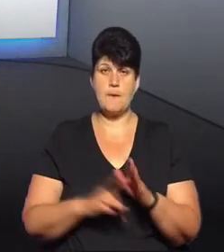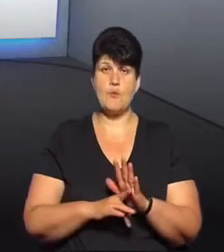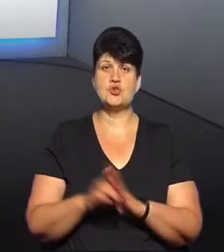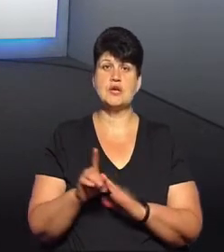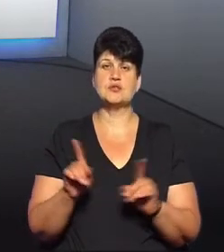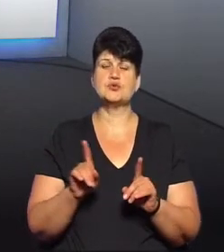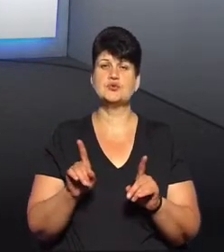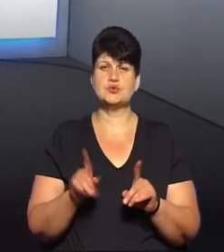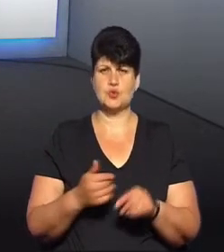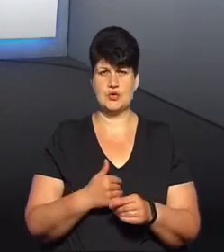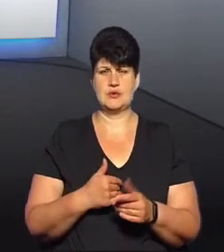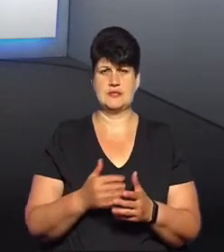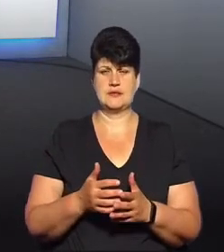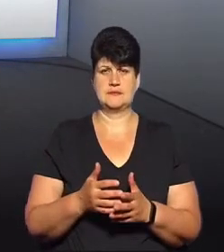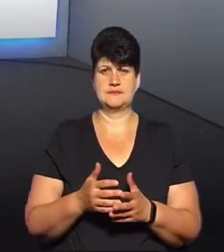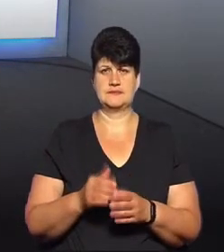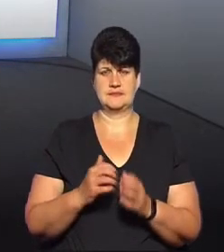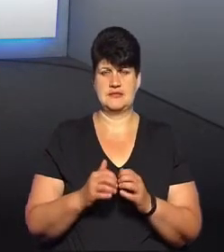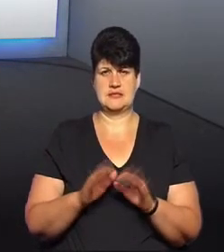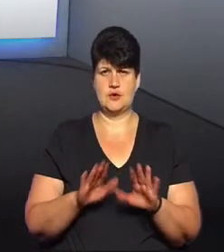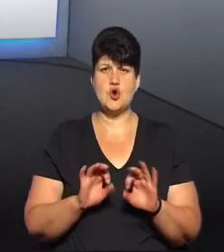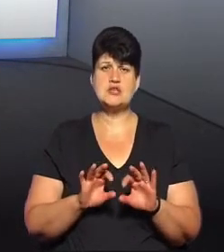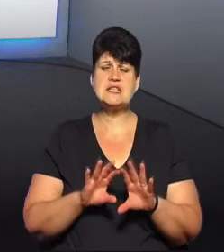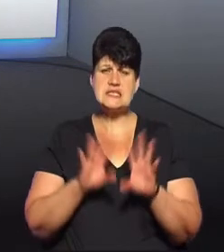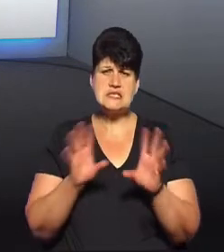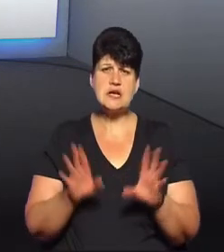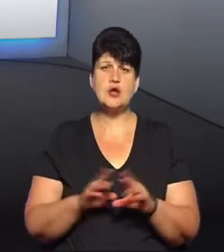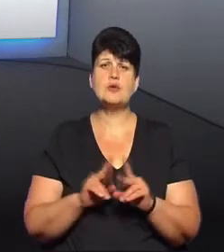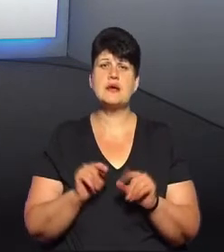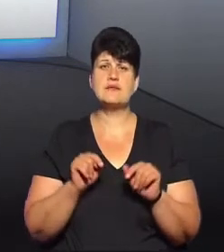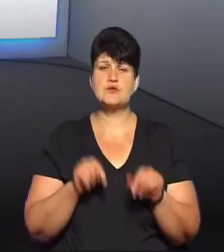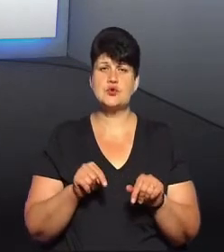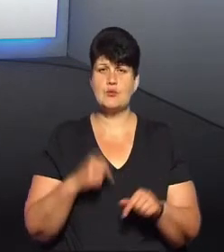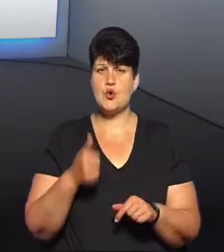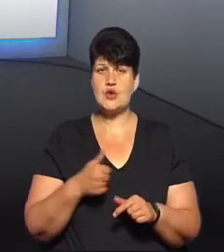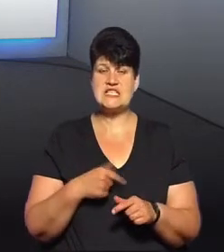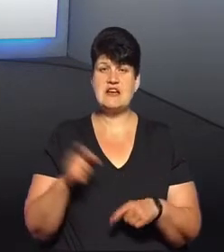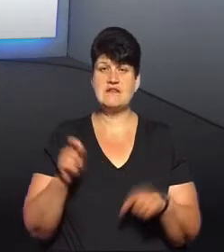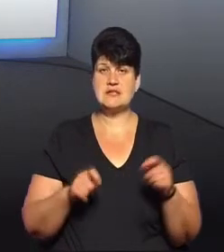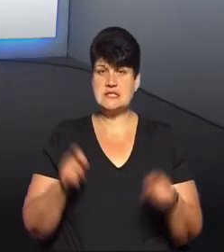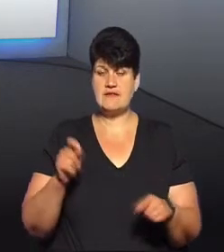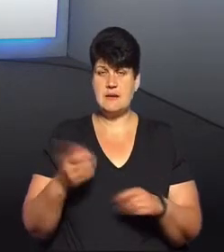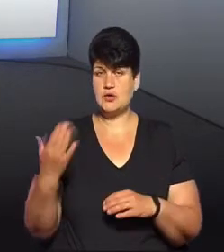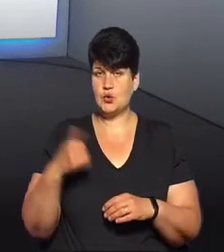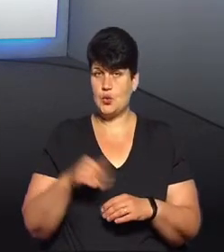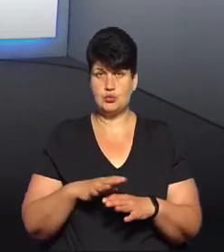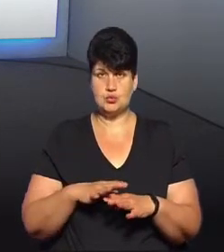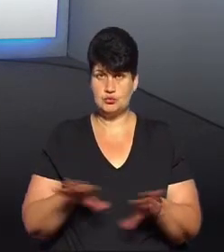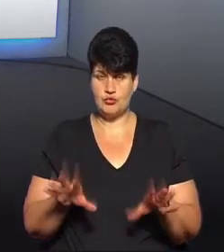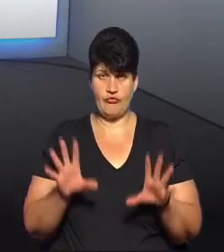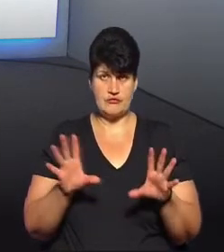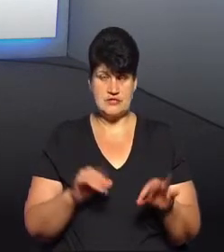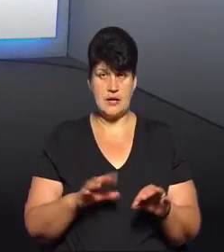хотілося б нейтральнішого. Розкажіть загалом, як вам цьогорічний фестиваль? Минулого року його він не відбувався, так? Чи все пройшло так, як